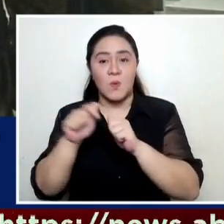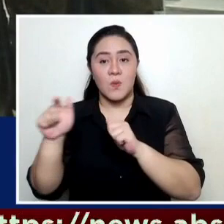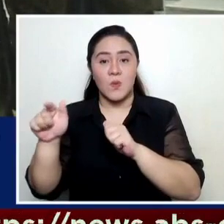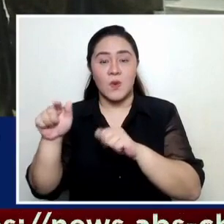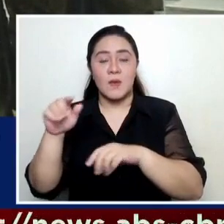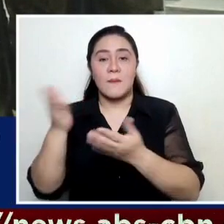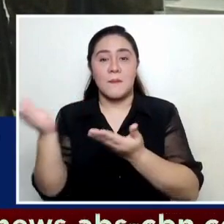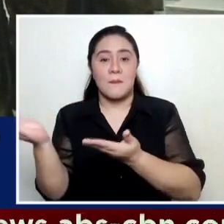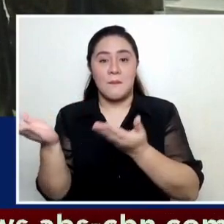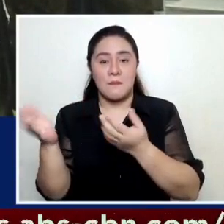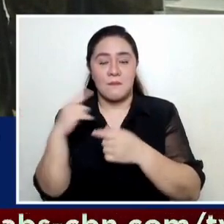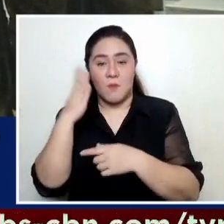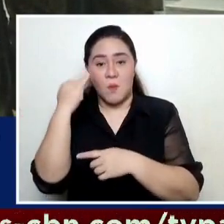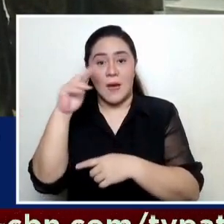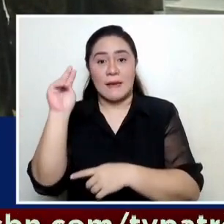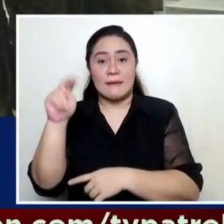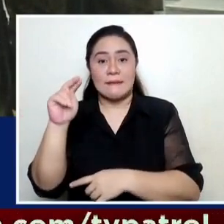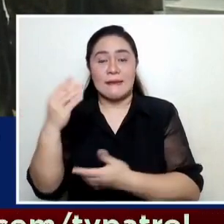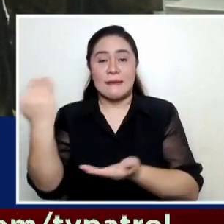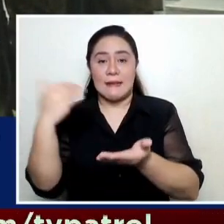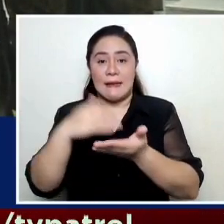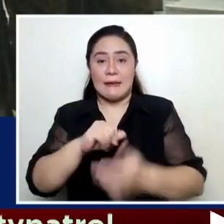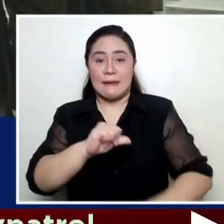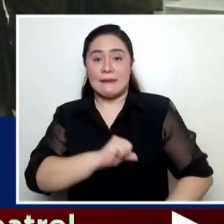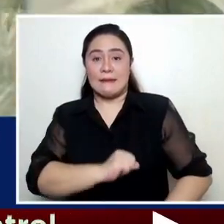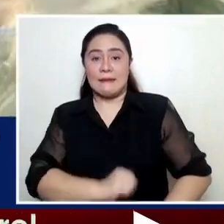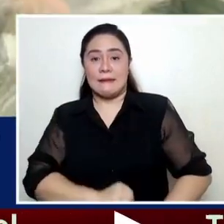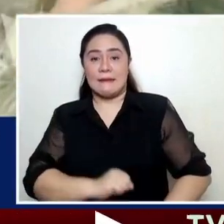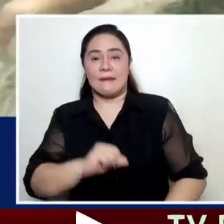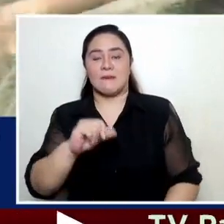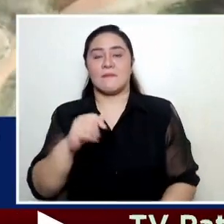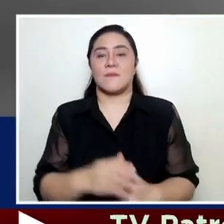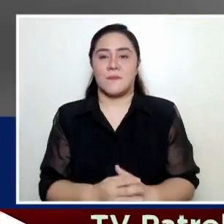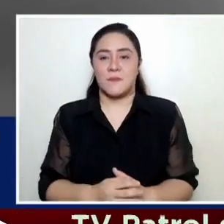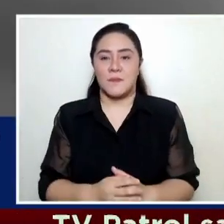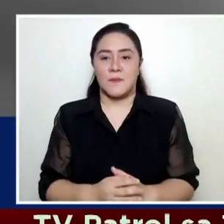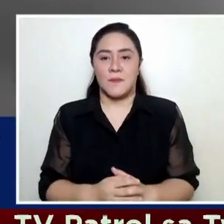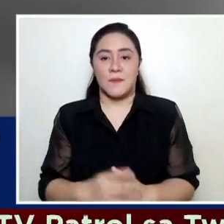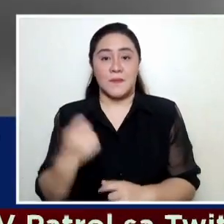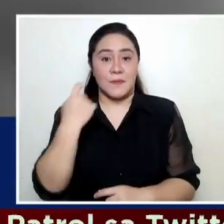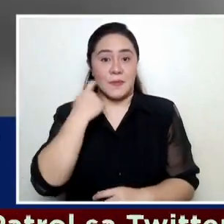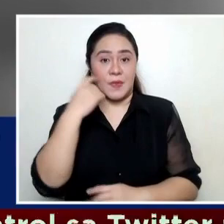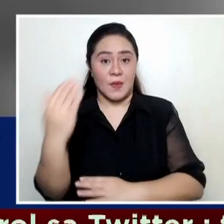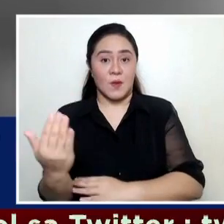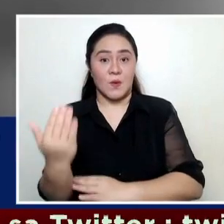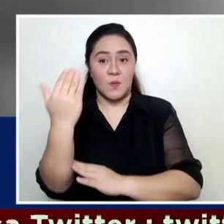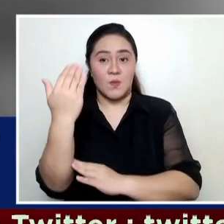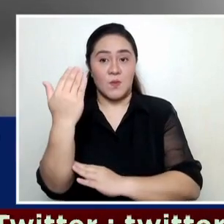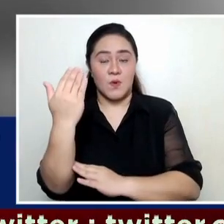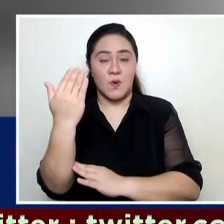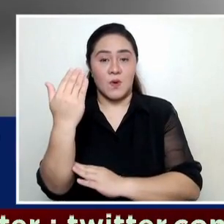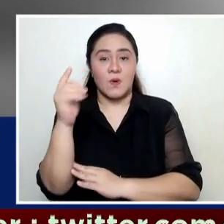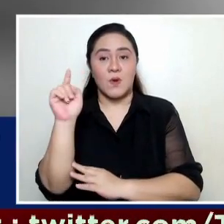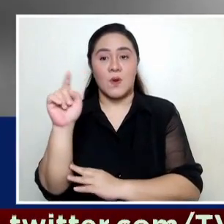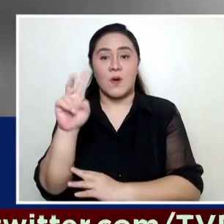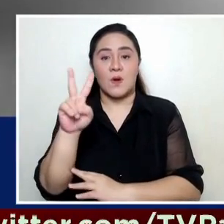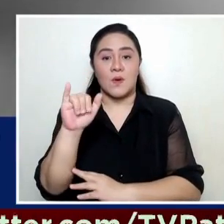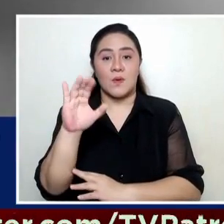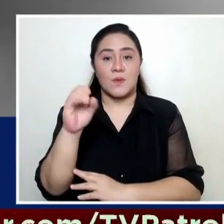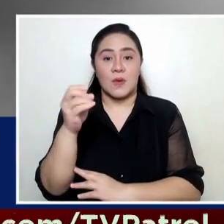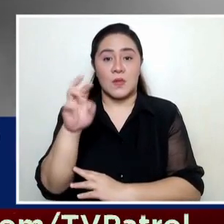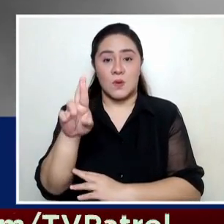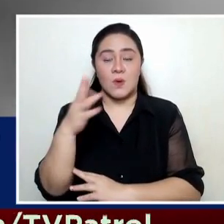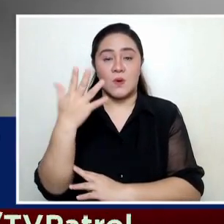room para sa kanyang colon. Kaninang umaga naman, nauna nang nauwi ang mga labi nitong si Victor Capistrano,